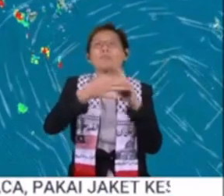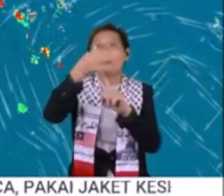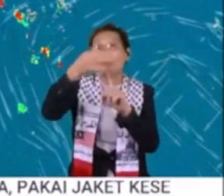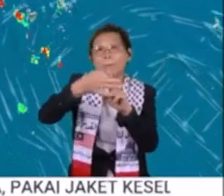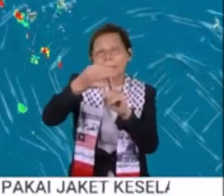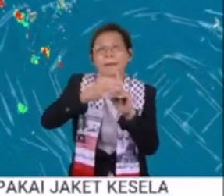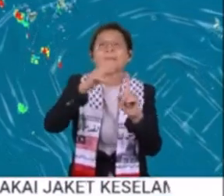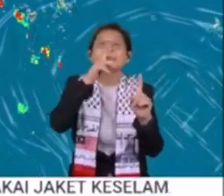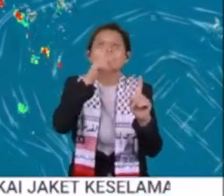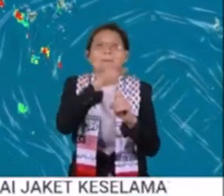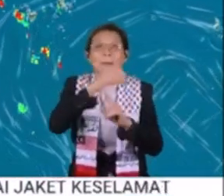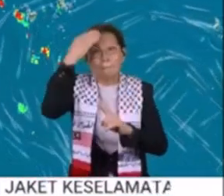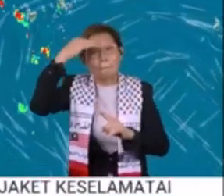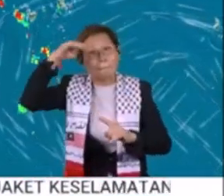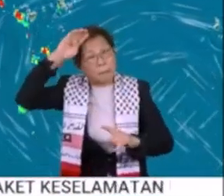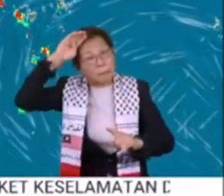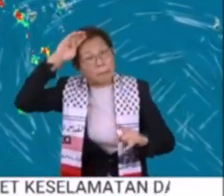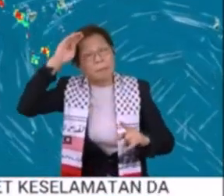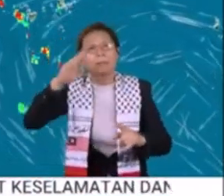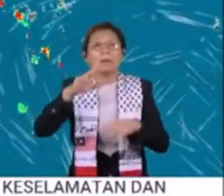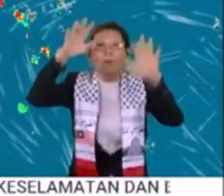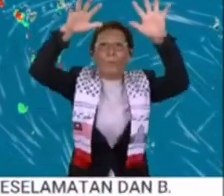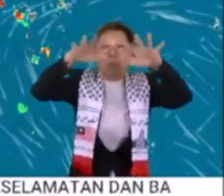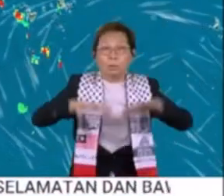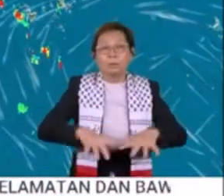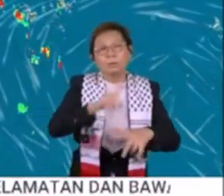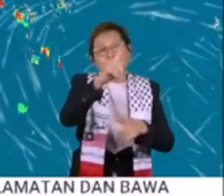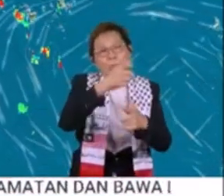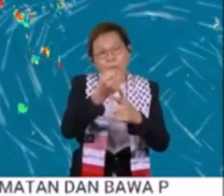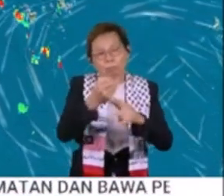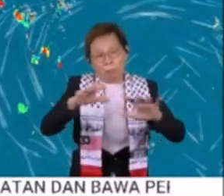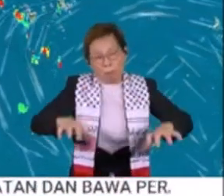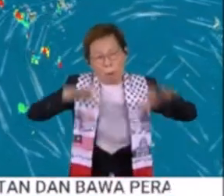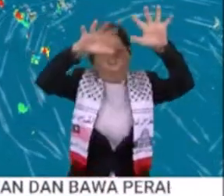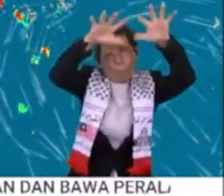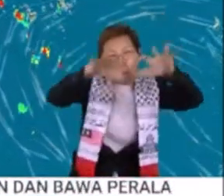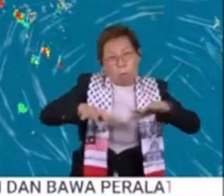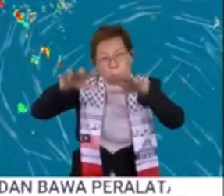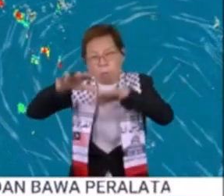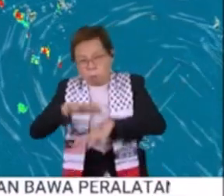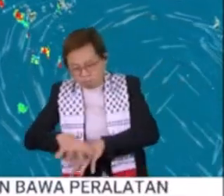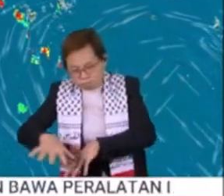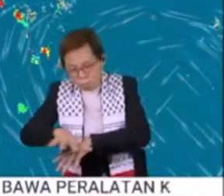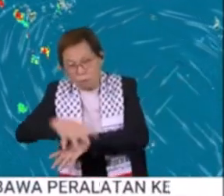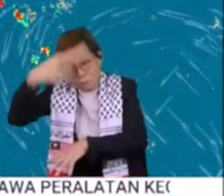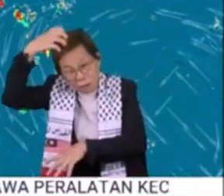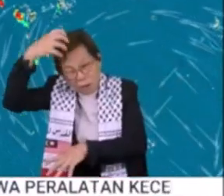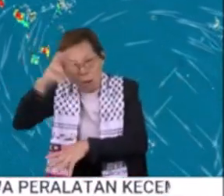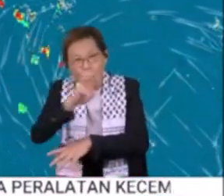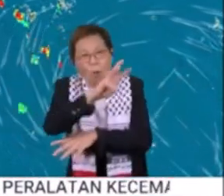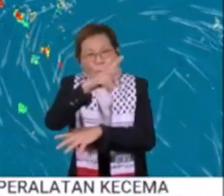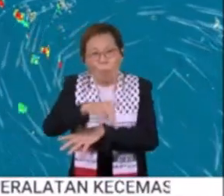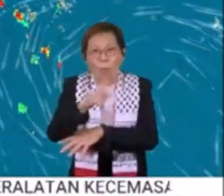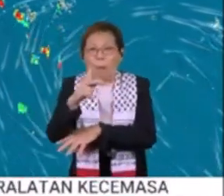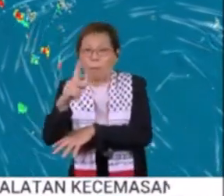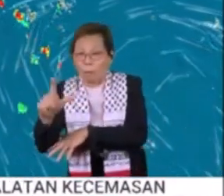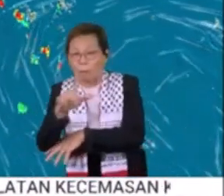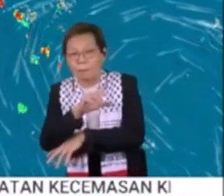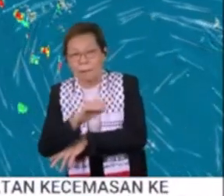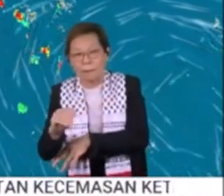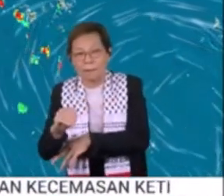Pinang, Kedah dan juga Perlis. Seterusnya pula, hujan di satu tempat dicerap di sekitar Selangor, wilayah Persekutuan Kuala